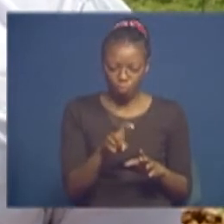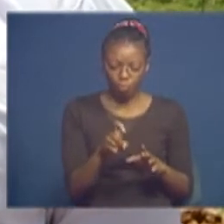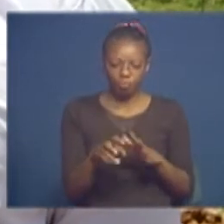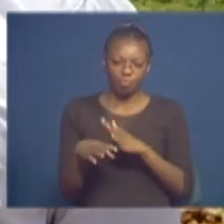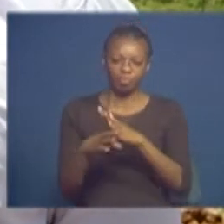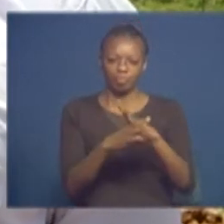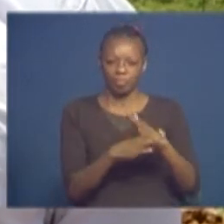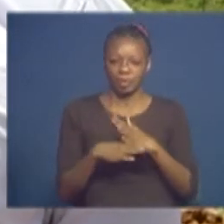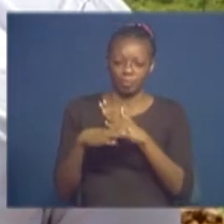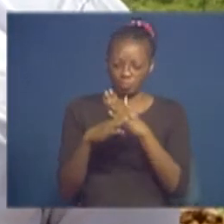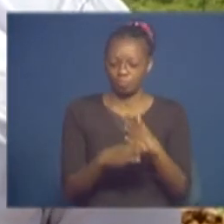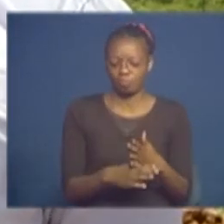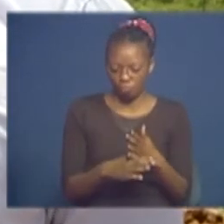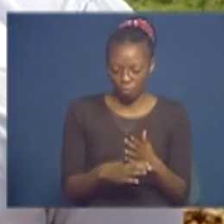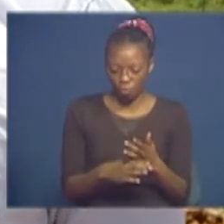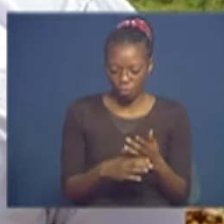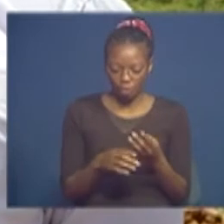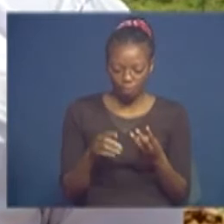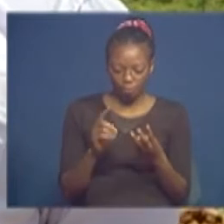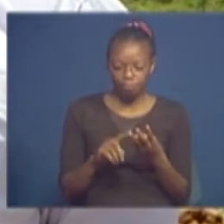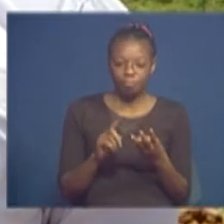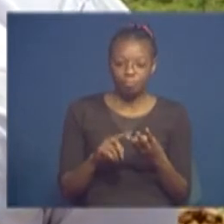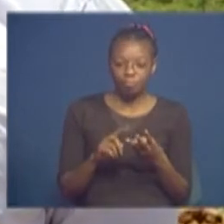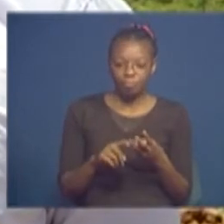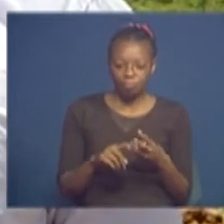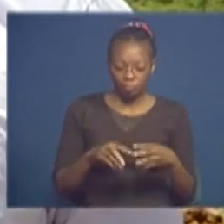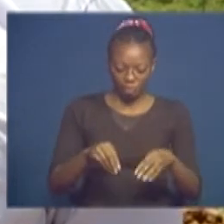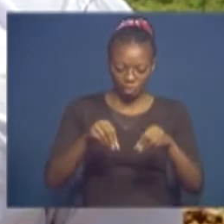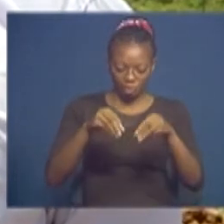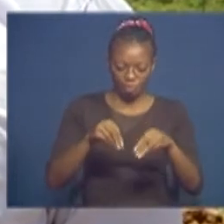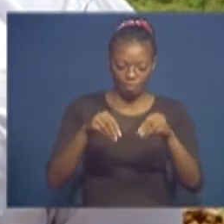hard, fertilizing, and